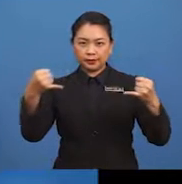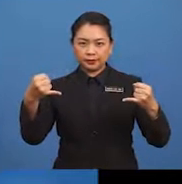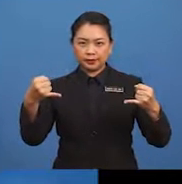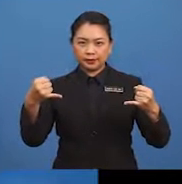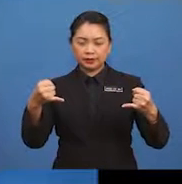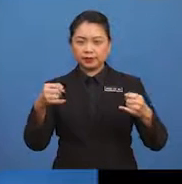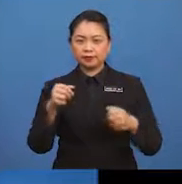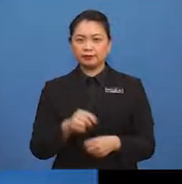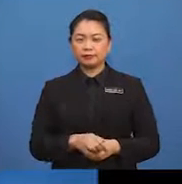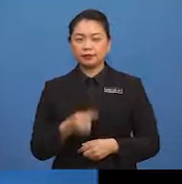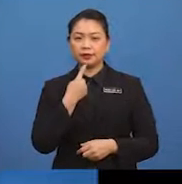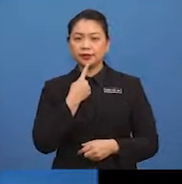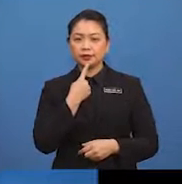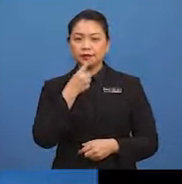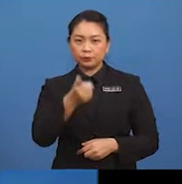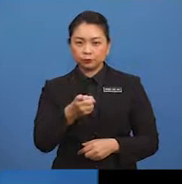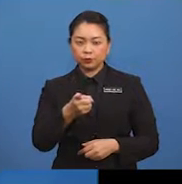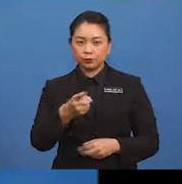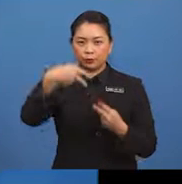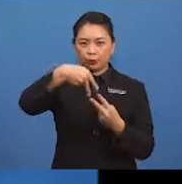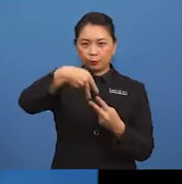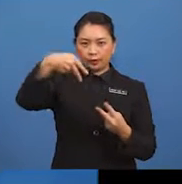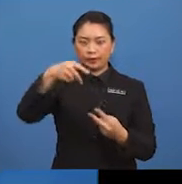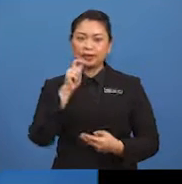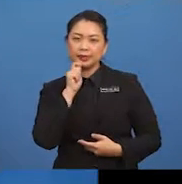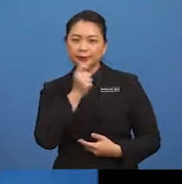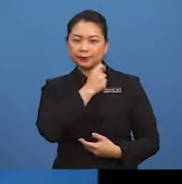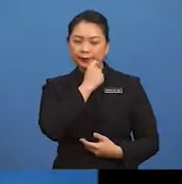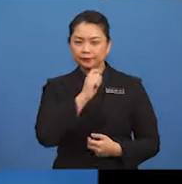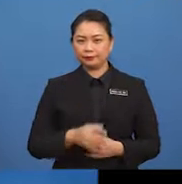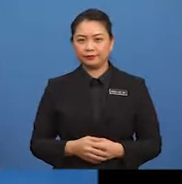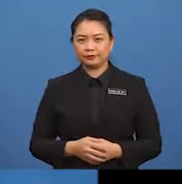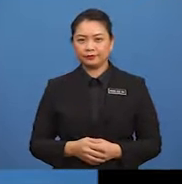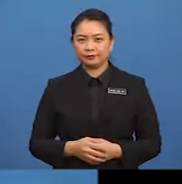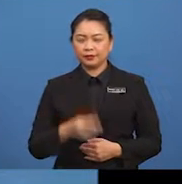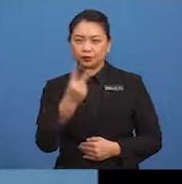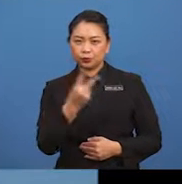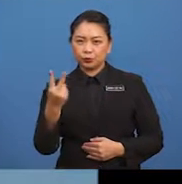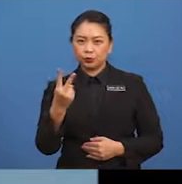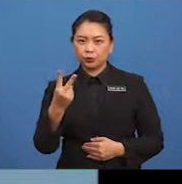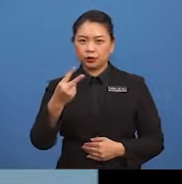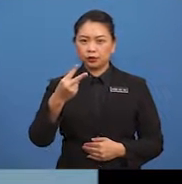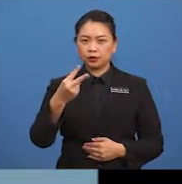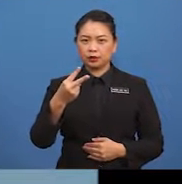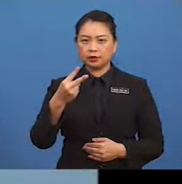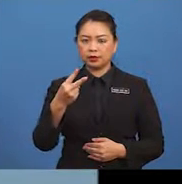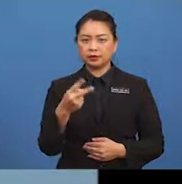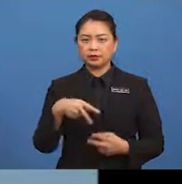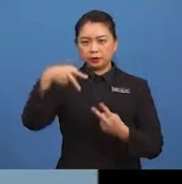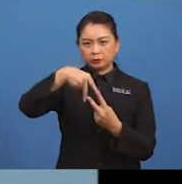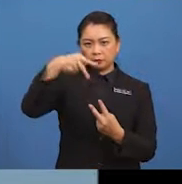disebut sebagai kromatid kembar. kedua-dua kromatid kembar